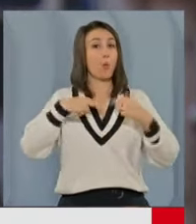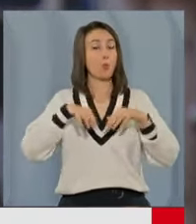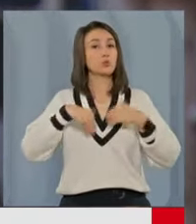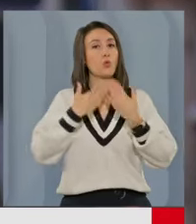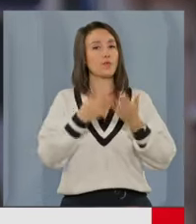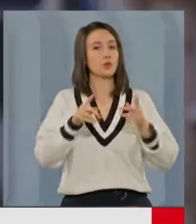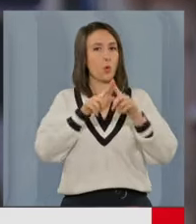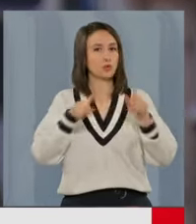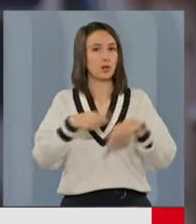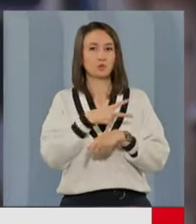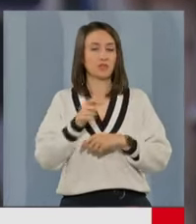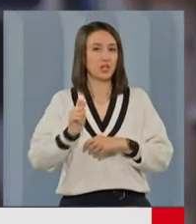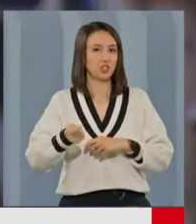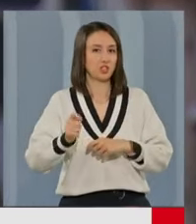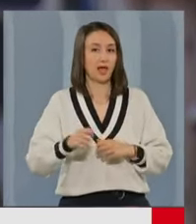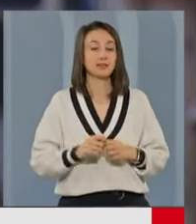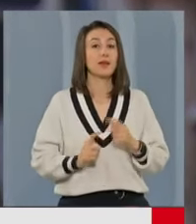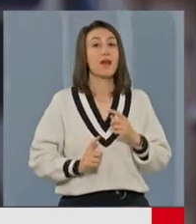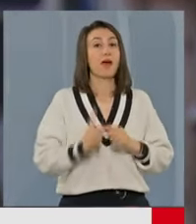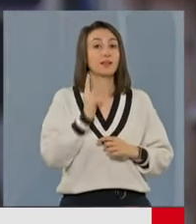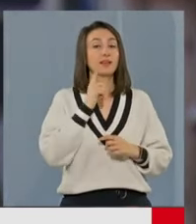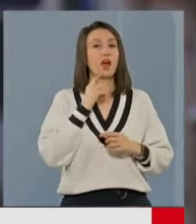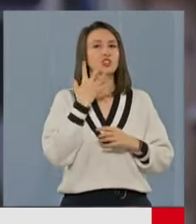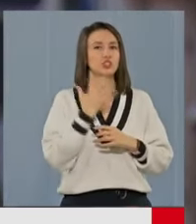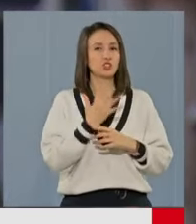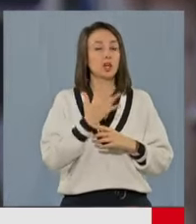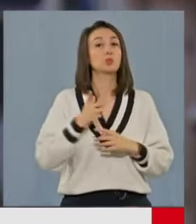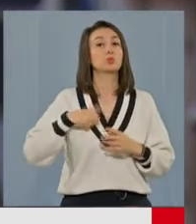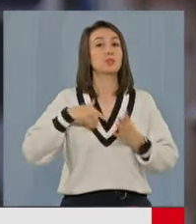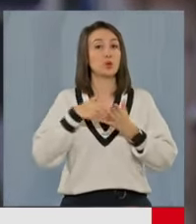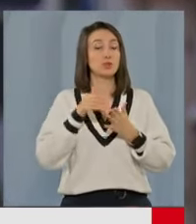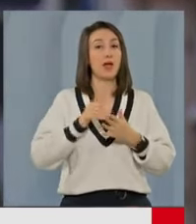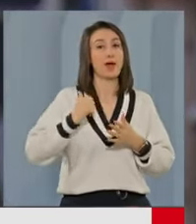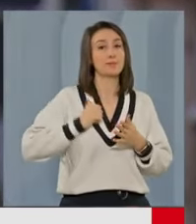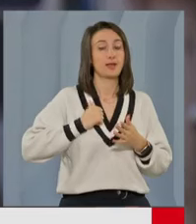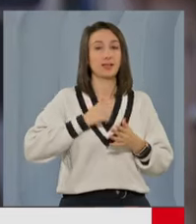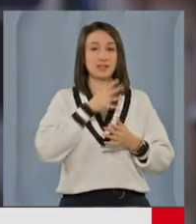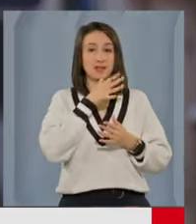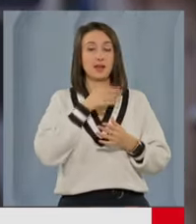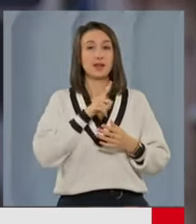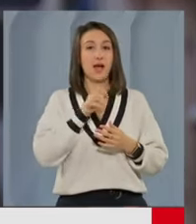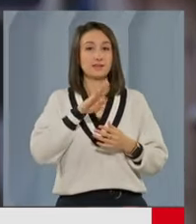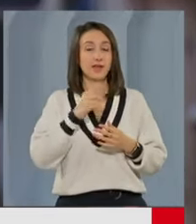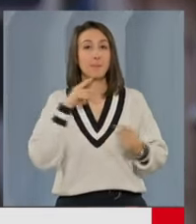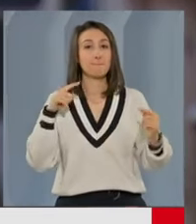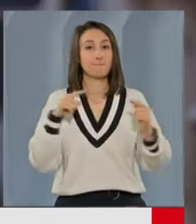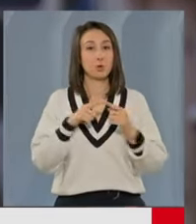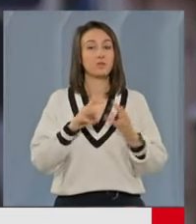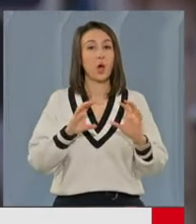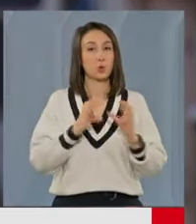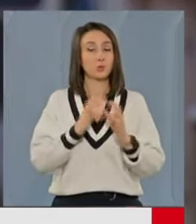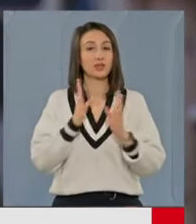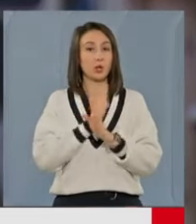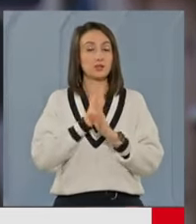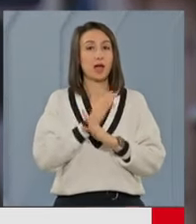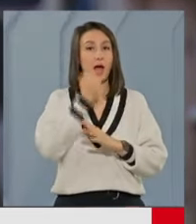acordat contractul fără licitație rachetele de generație a cince a sunt folosite de armata israeliană în fâșia Gaza în războiul împotriva grupării